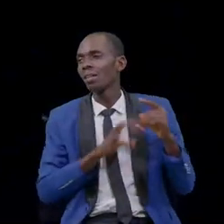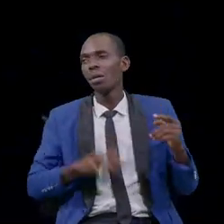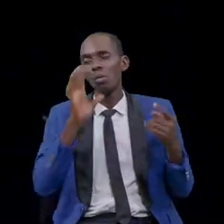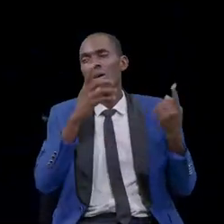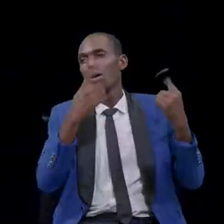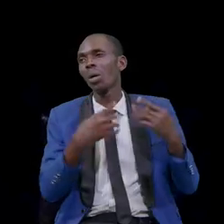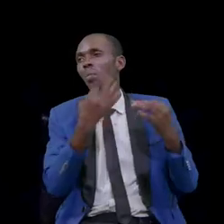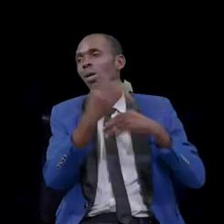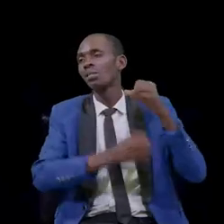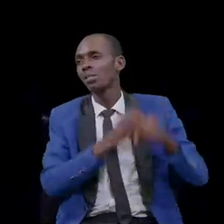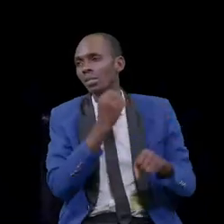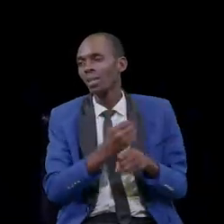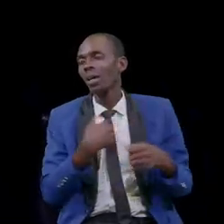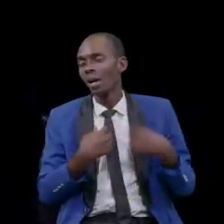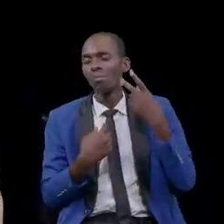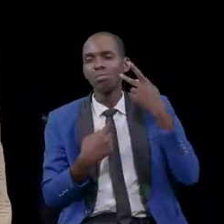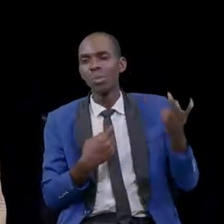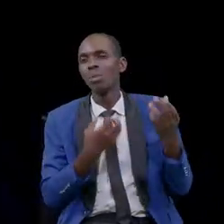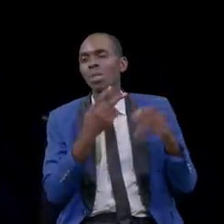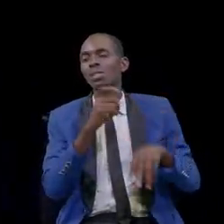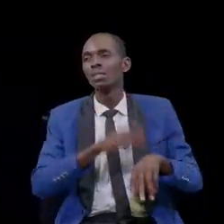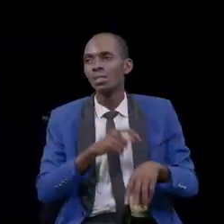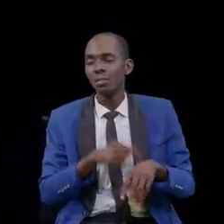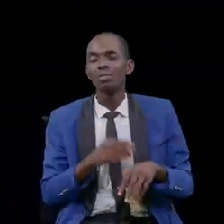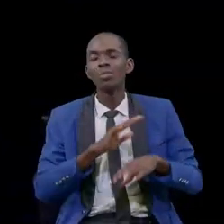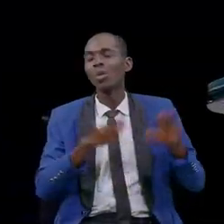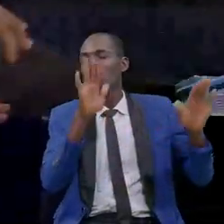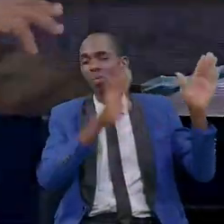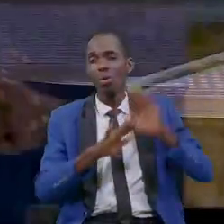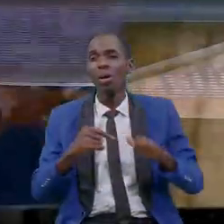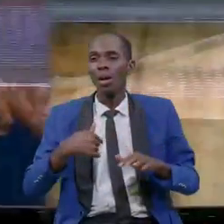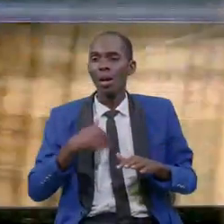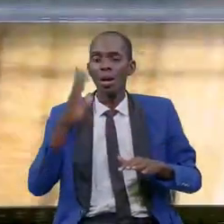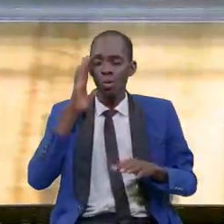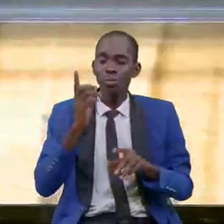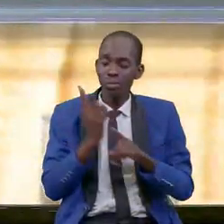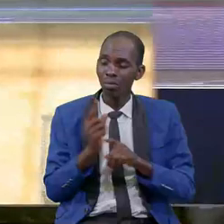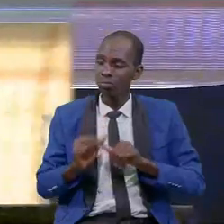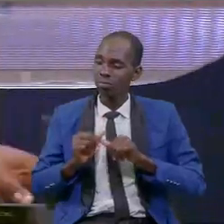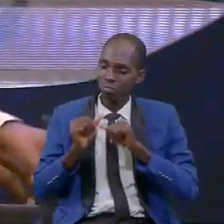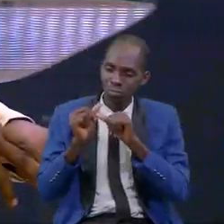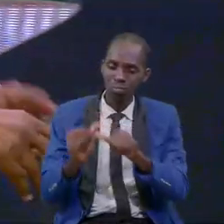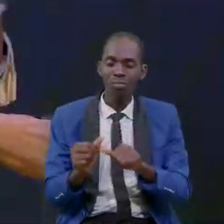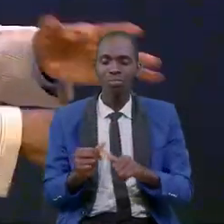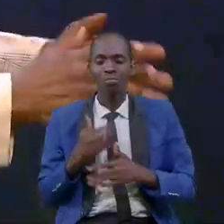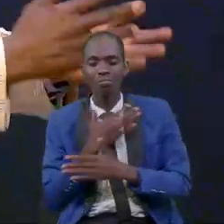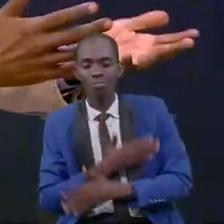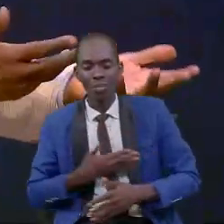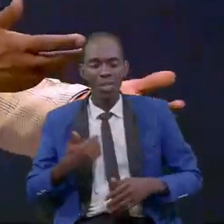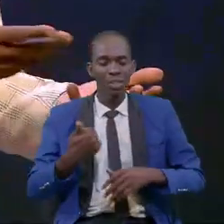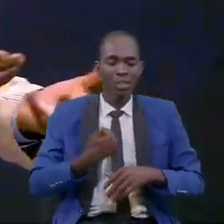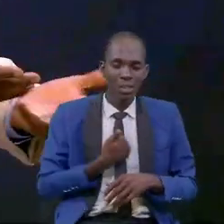viendra. C'est ainsi qu'on le dit et que je vais réparer les choses, je vais faire les